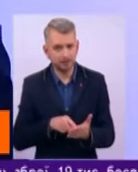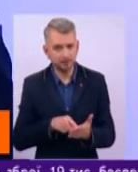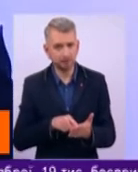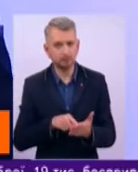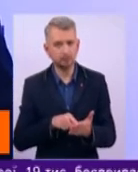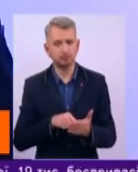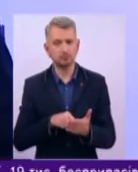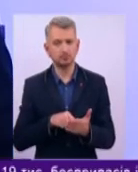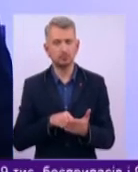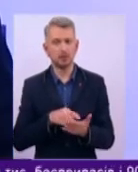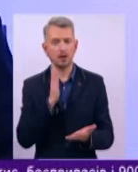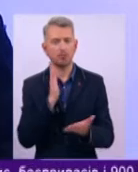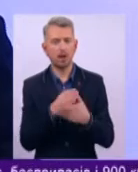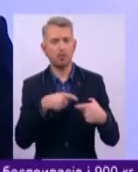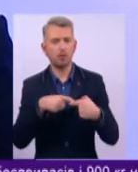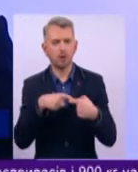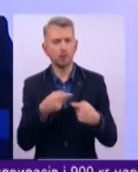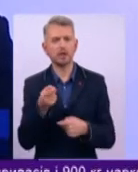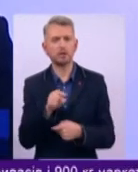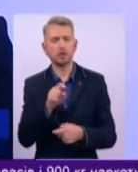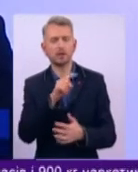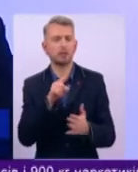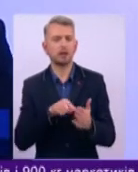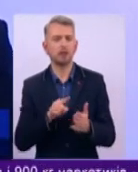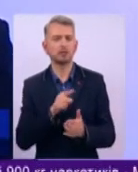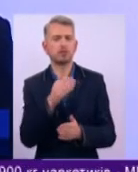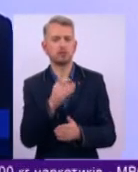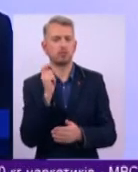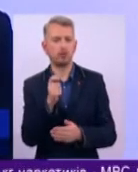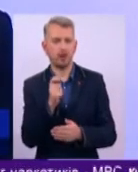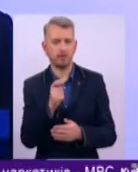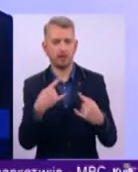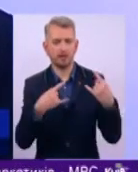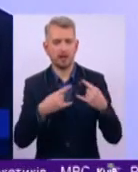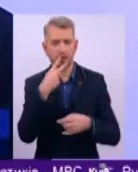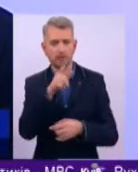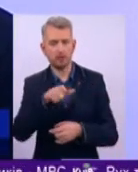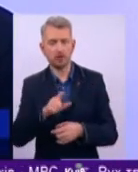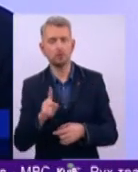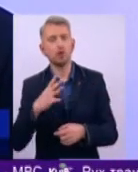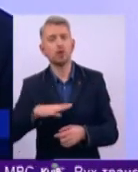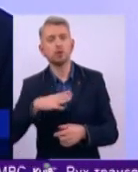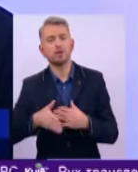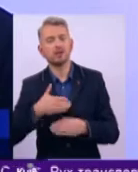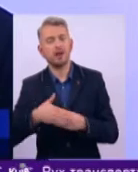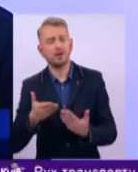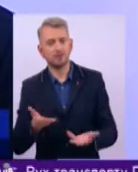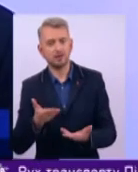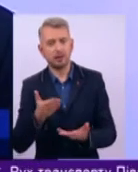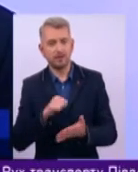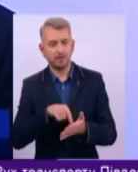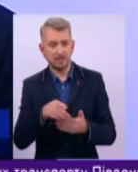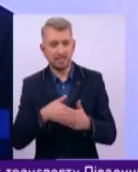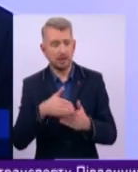і прямо корелюється з того запитання, яке ви поставили телеглядачам, насправді. Що очікувати санкції від санкцій